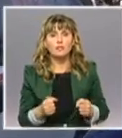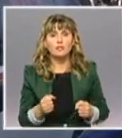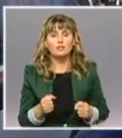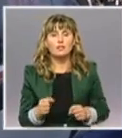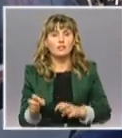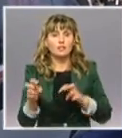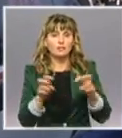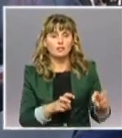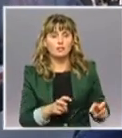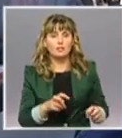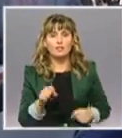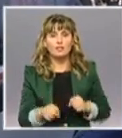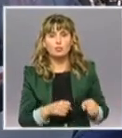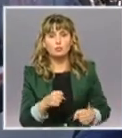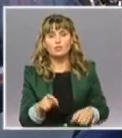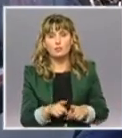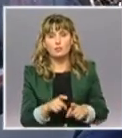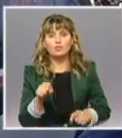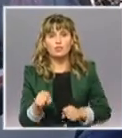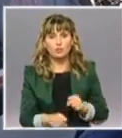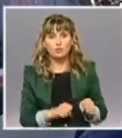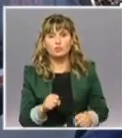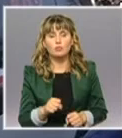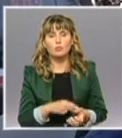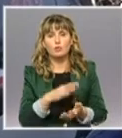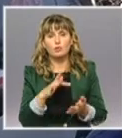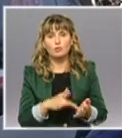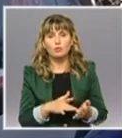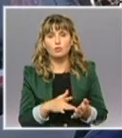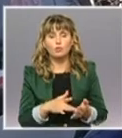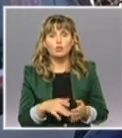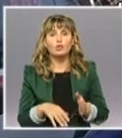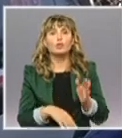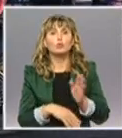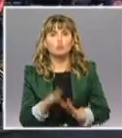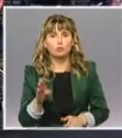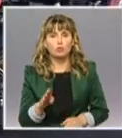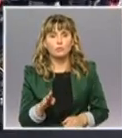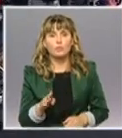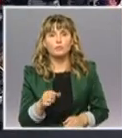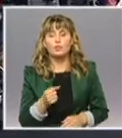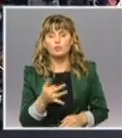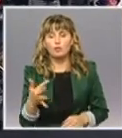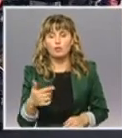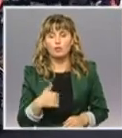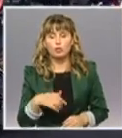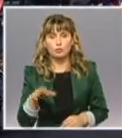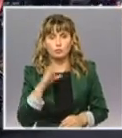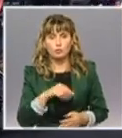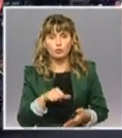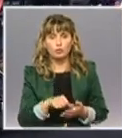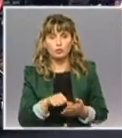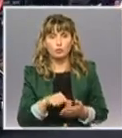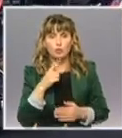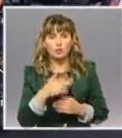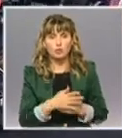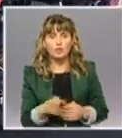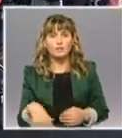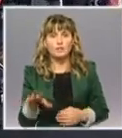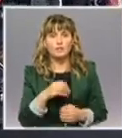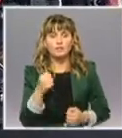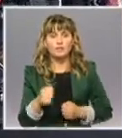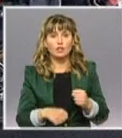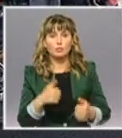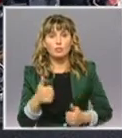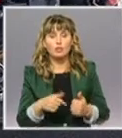на велосипед. Все равно на велосипеде по городу, если ездить, намного лучше. Поскольку я успел поучаствовать почти на всех